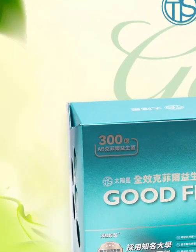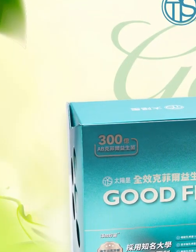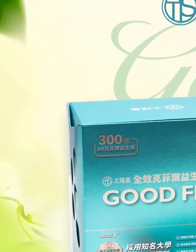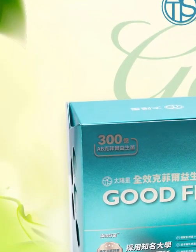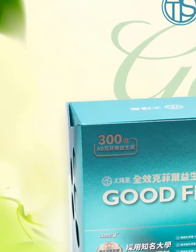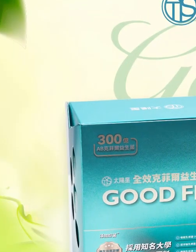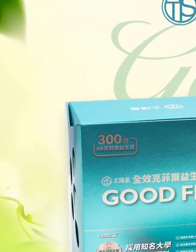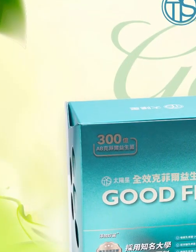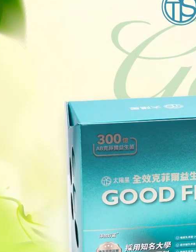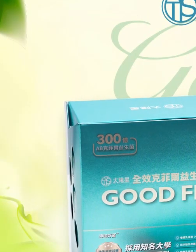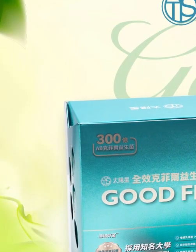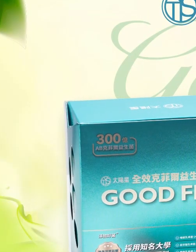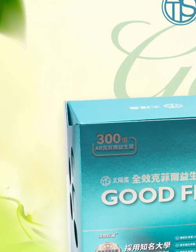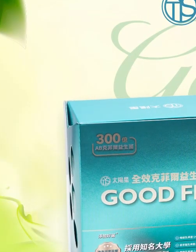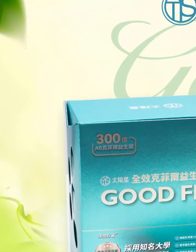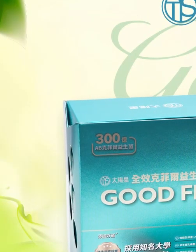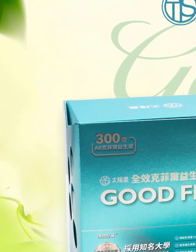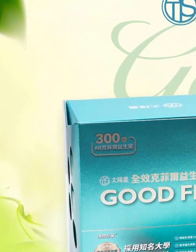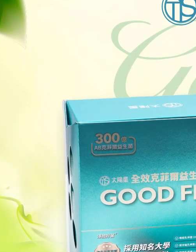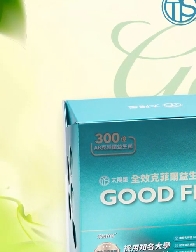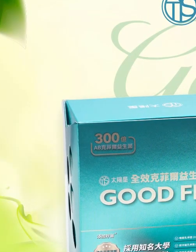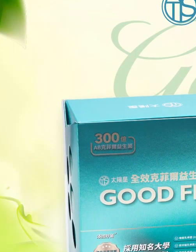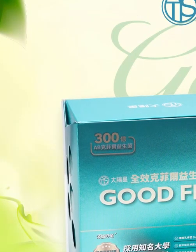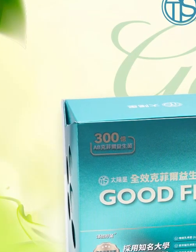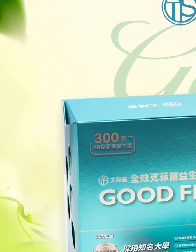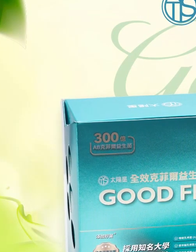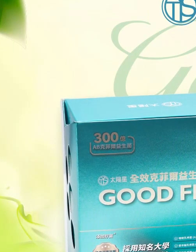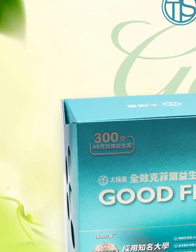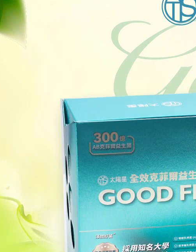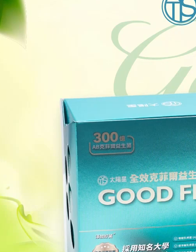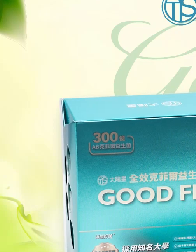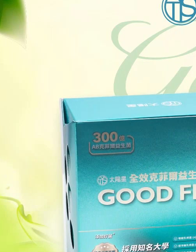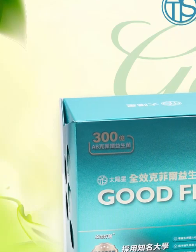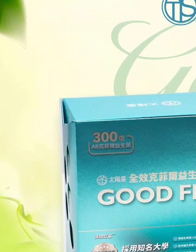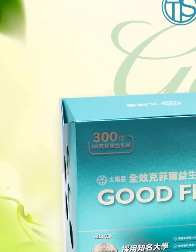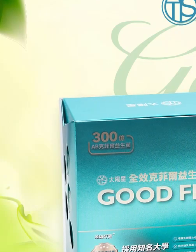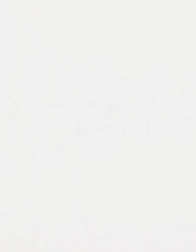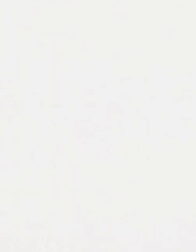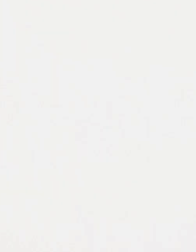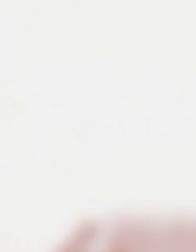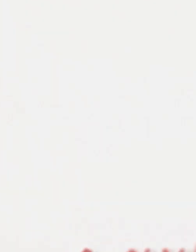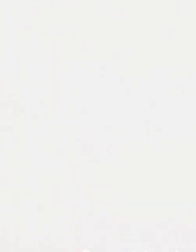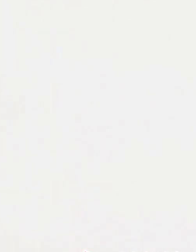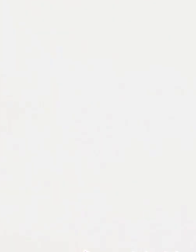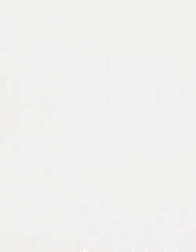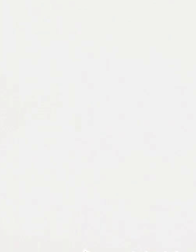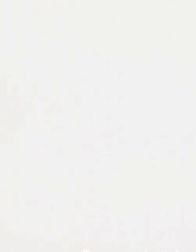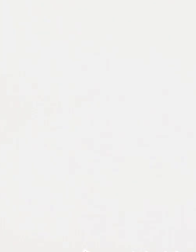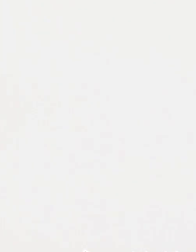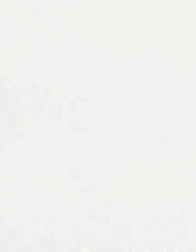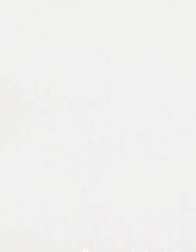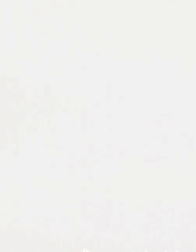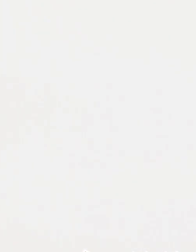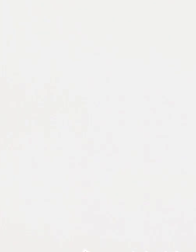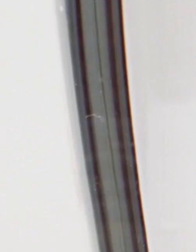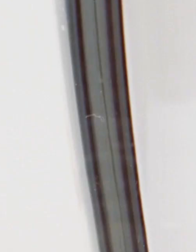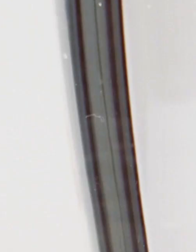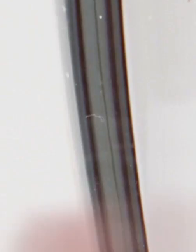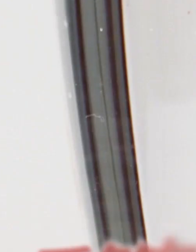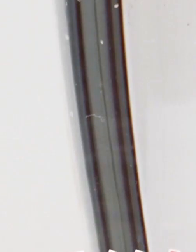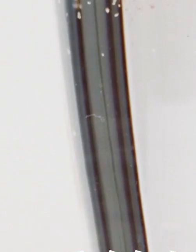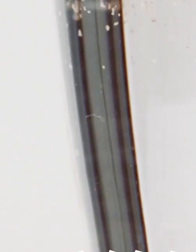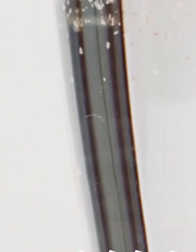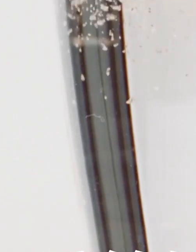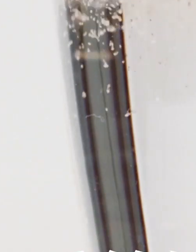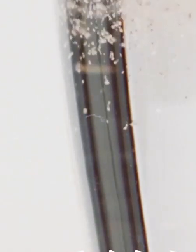克斐尔益生菌也是台湾市场上唯一添加克斐尔乳杆菌 M1 的产品， 这是由台湾知名的大学技转，对季节